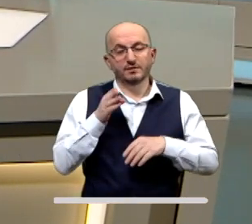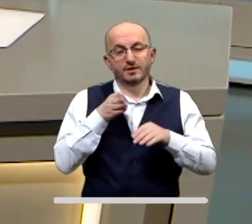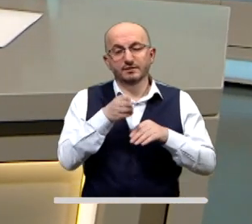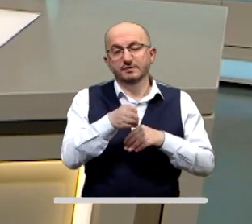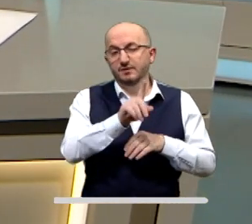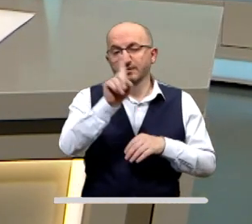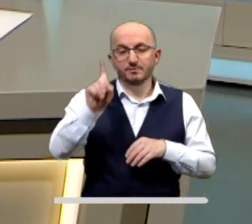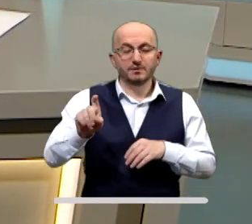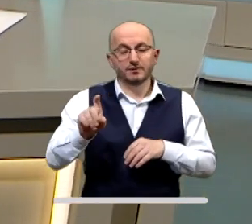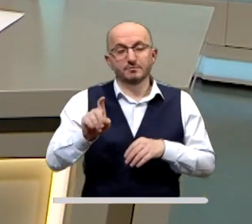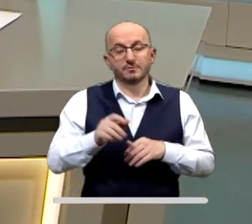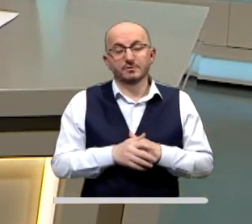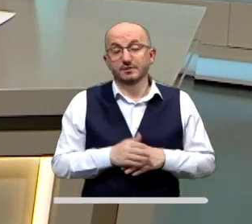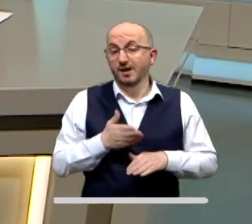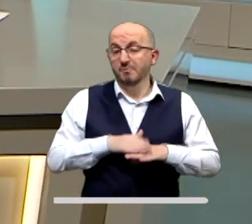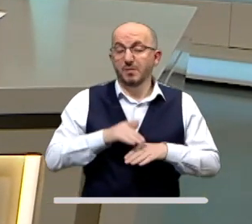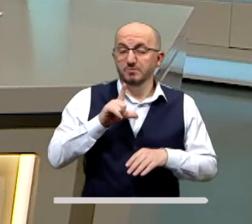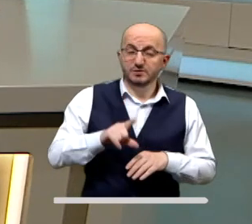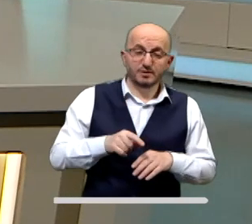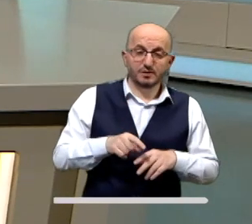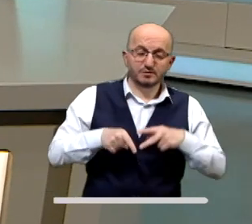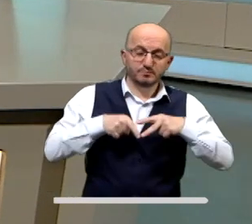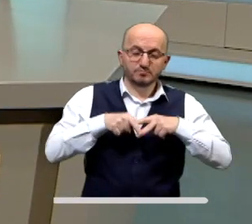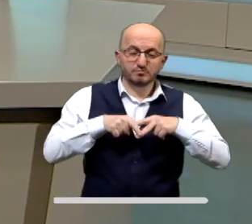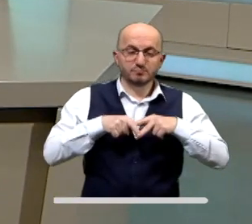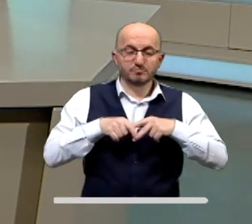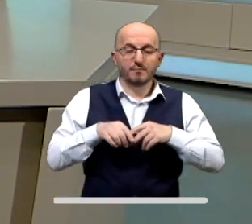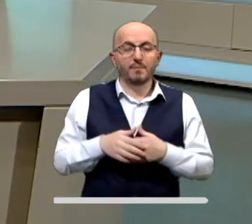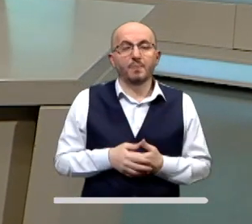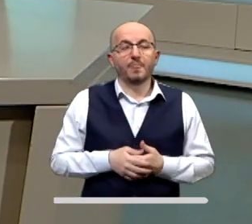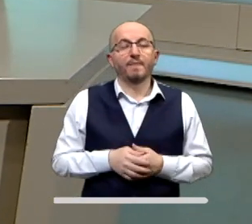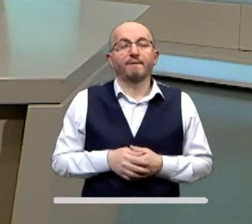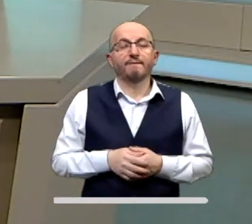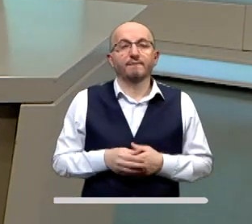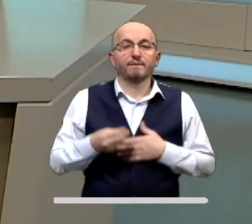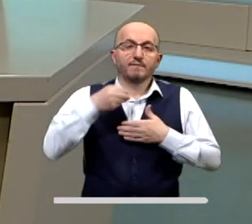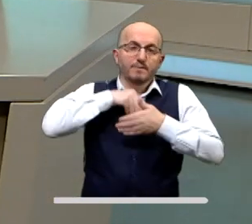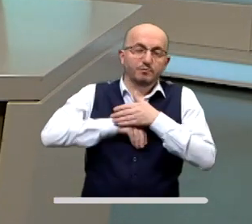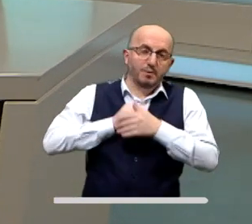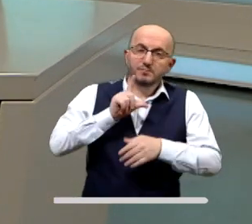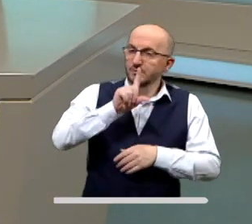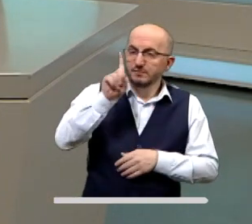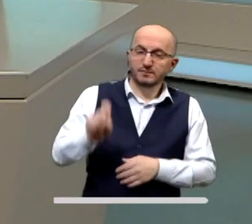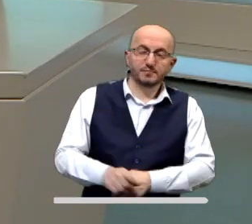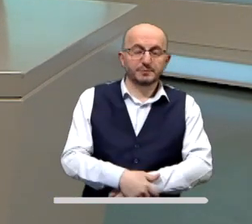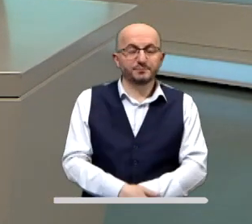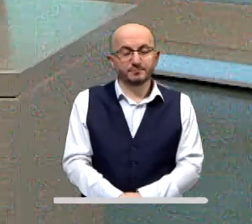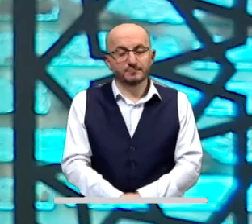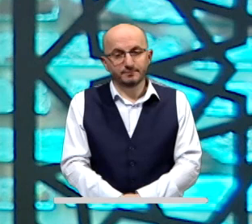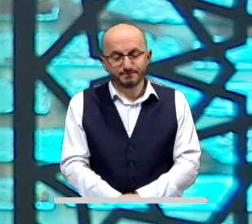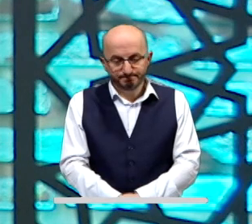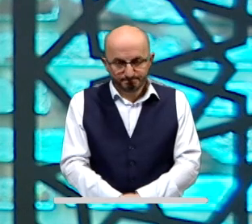gidilebilir mi nasıl okunur hakkında soralım inşallah